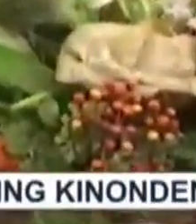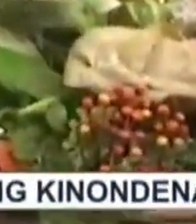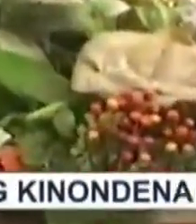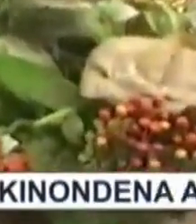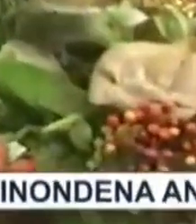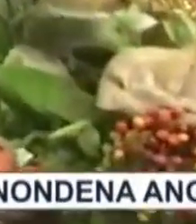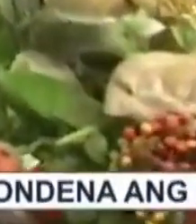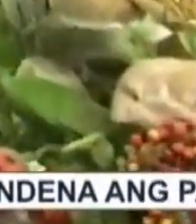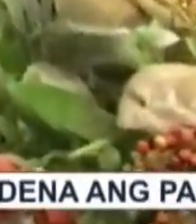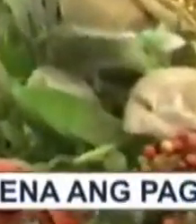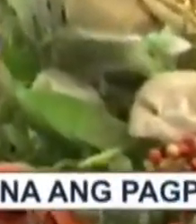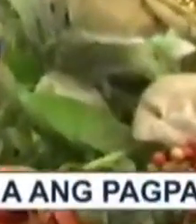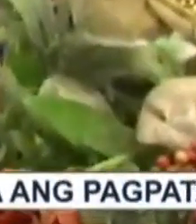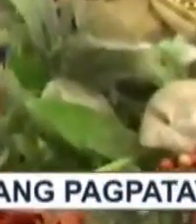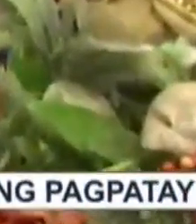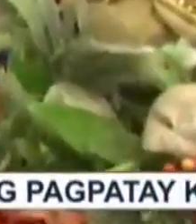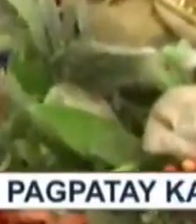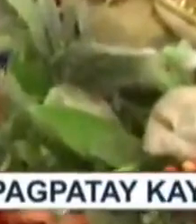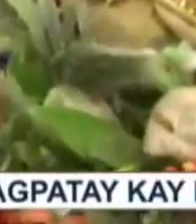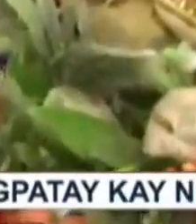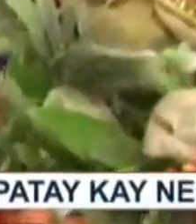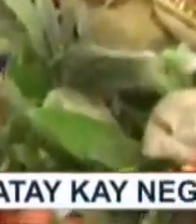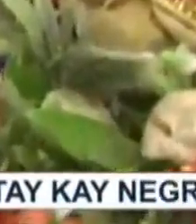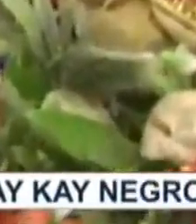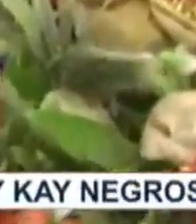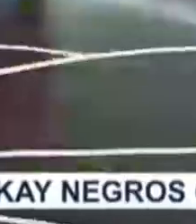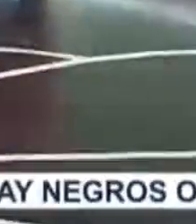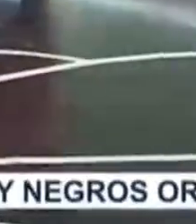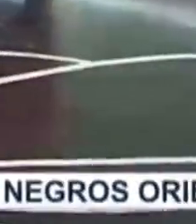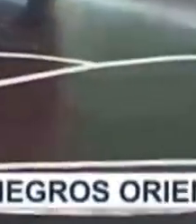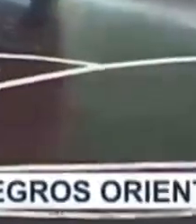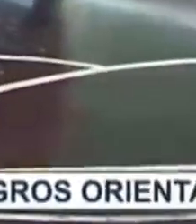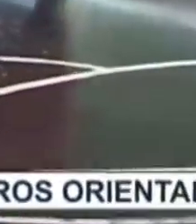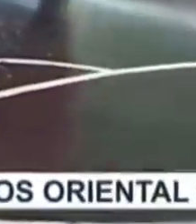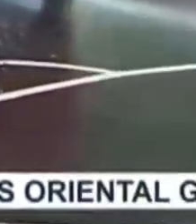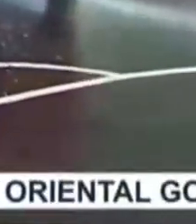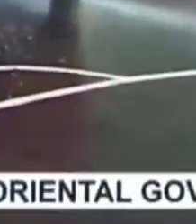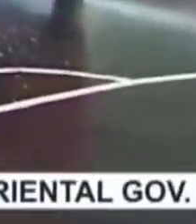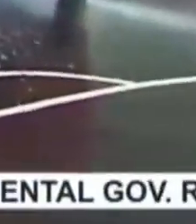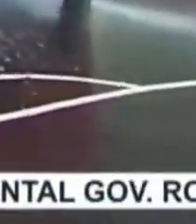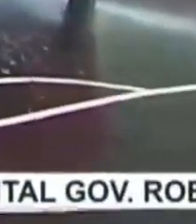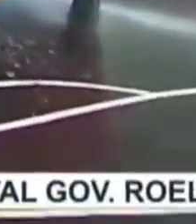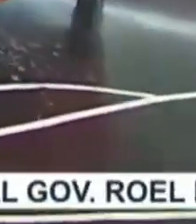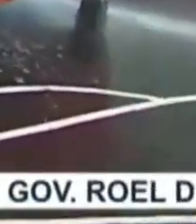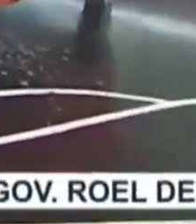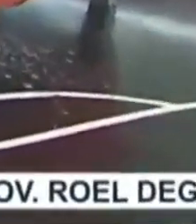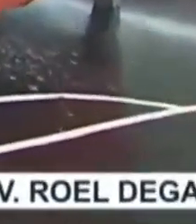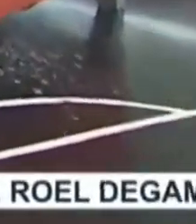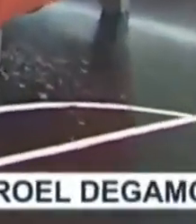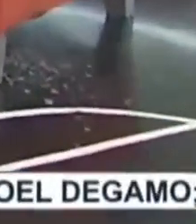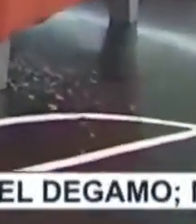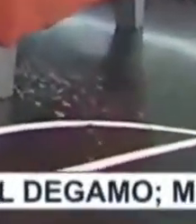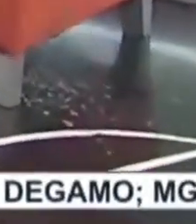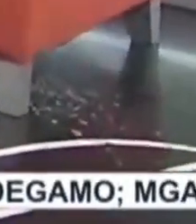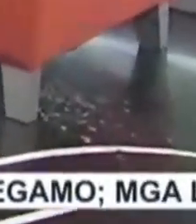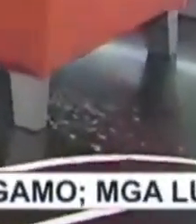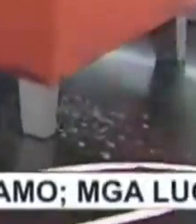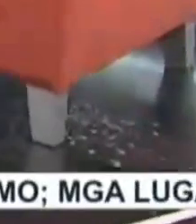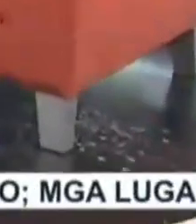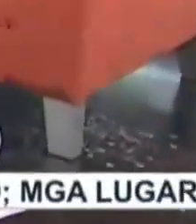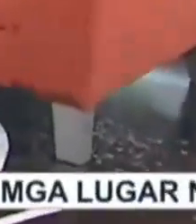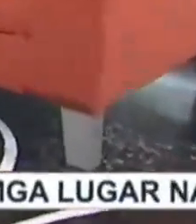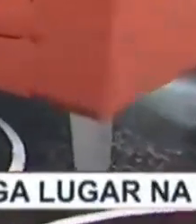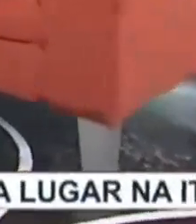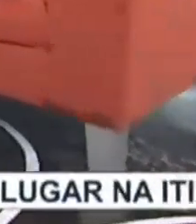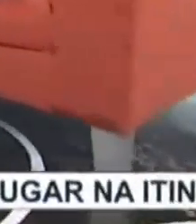isang Shakespeare competition sa Amerika. Good morning sa iyo, Pierre. Good morning. Hello po. Good